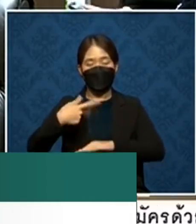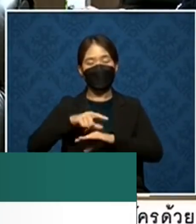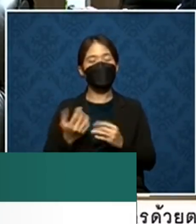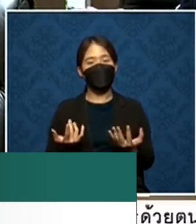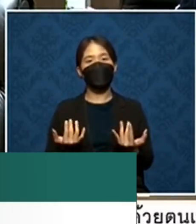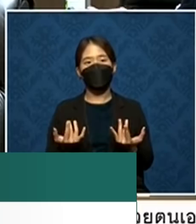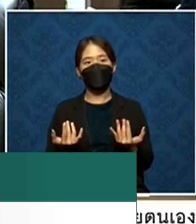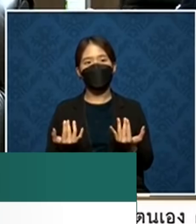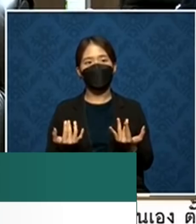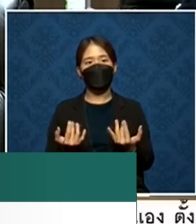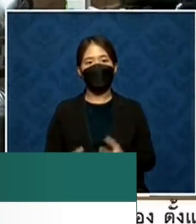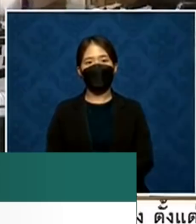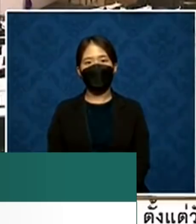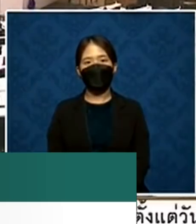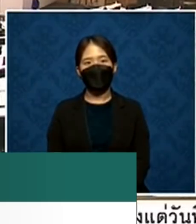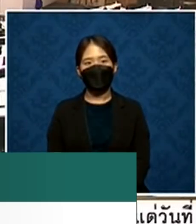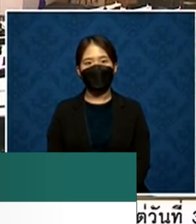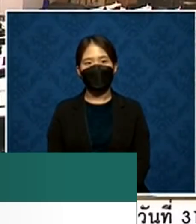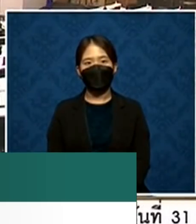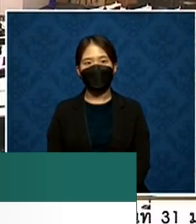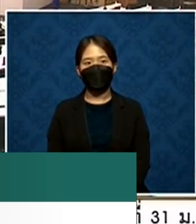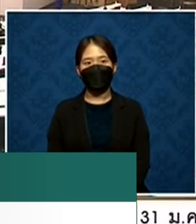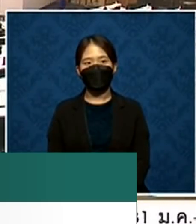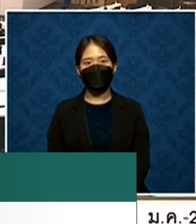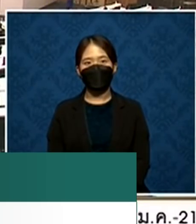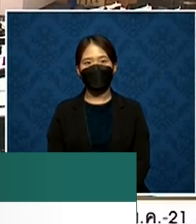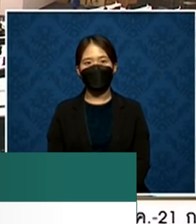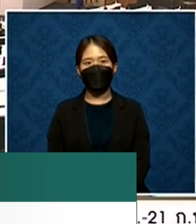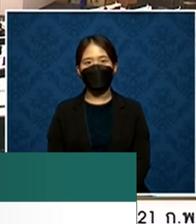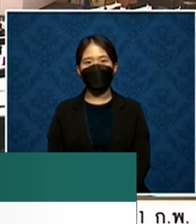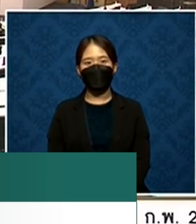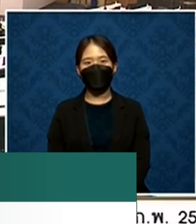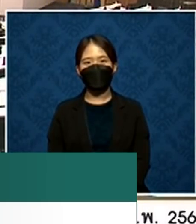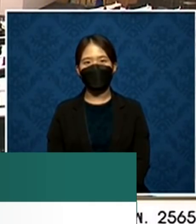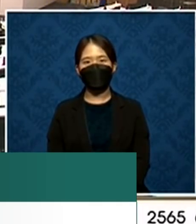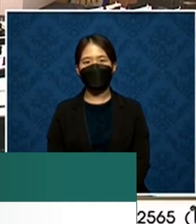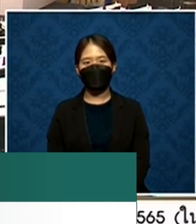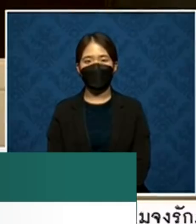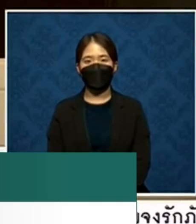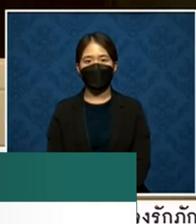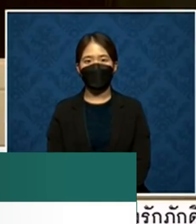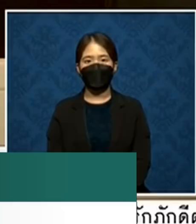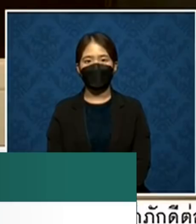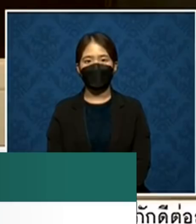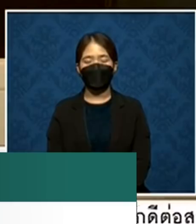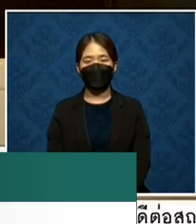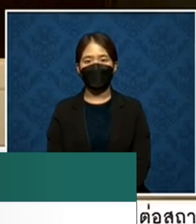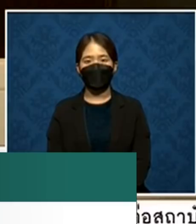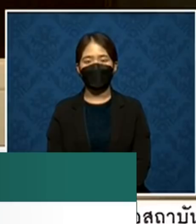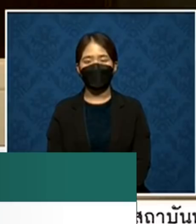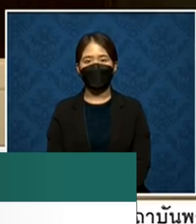ายในปีนาเรื่องยัตติเนี่ยครบหมดแล้วที่วางไว้วันนั้นครบหมดเหลือเพียงลงม